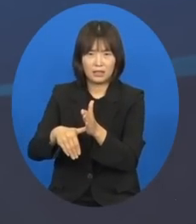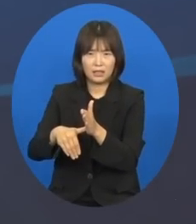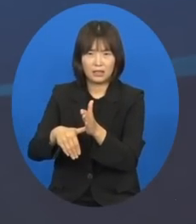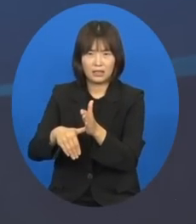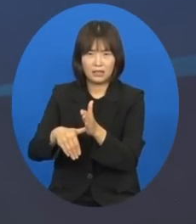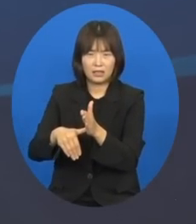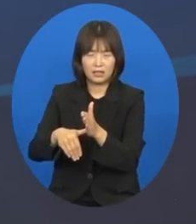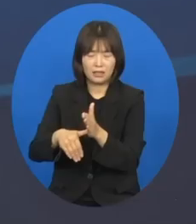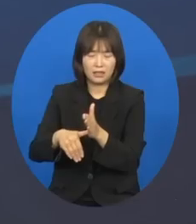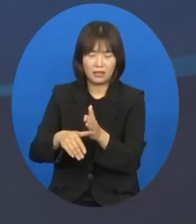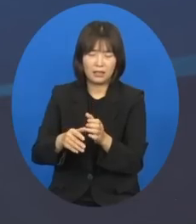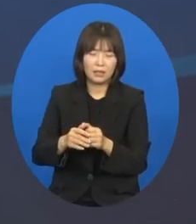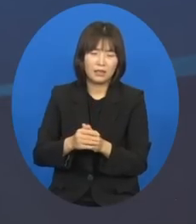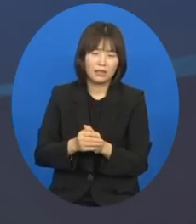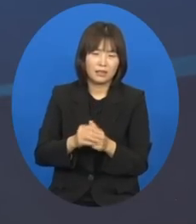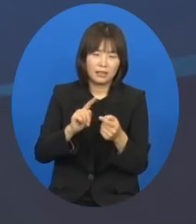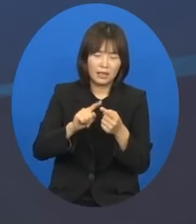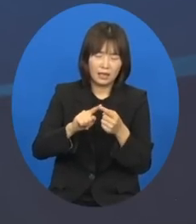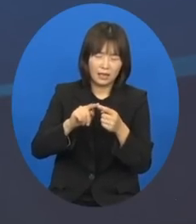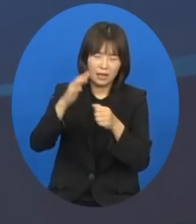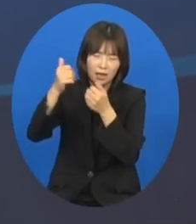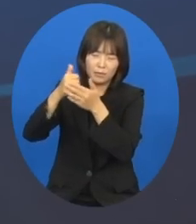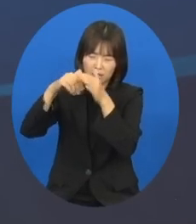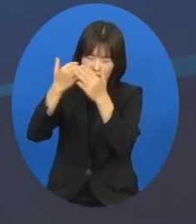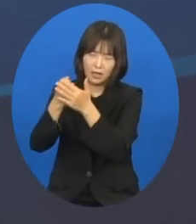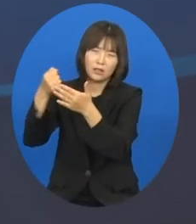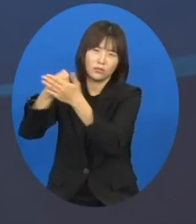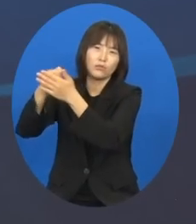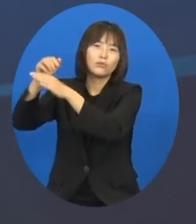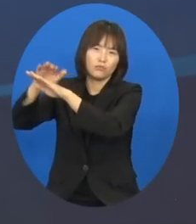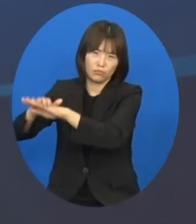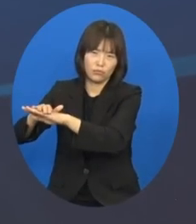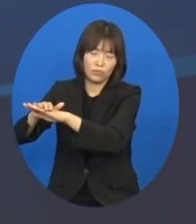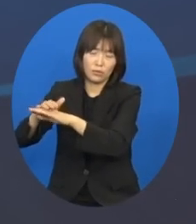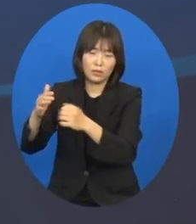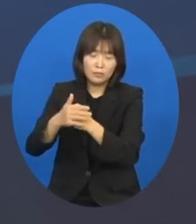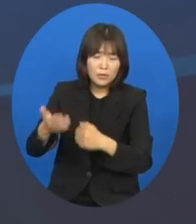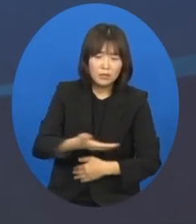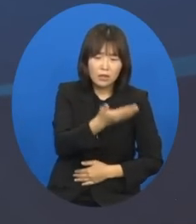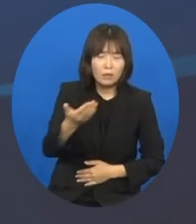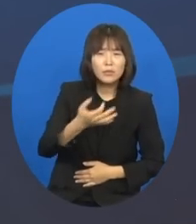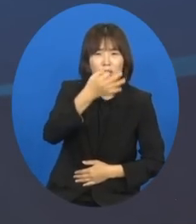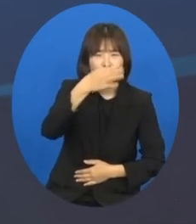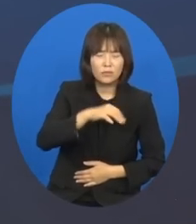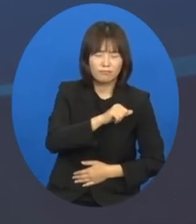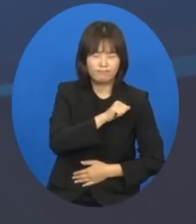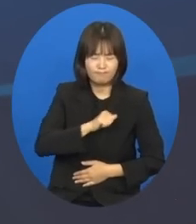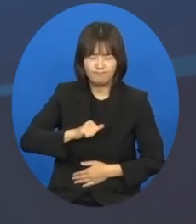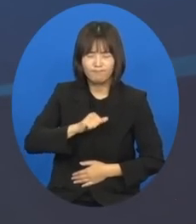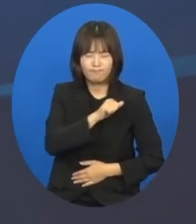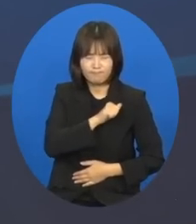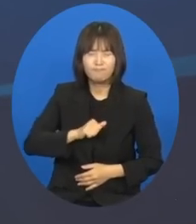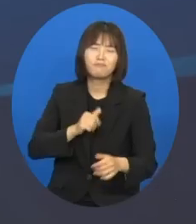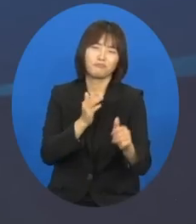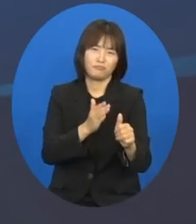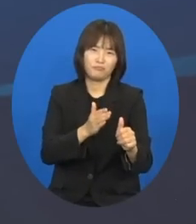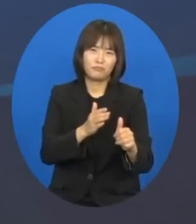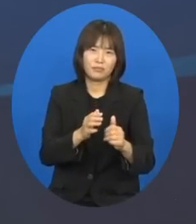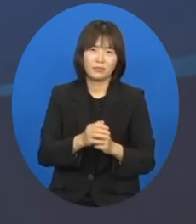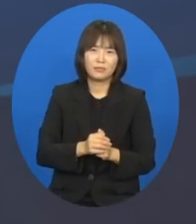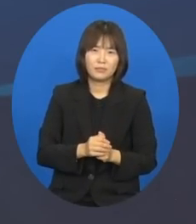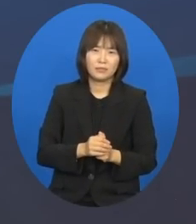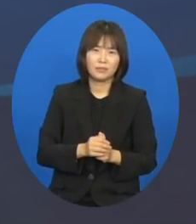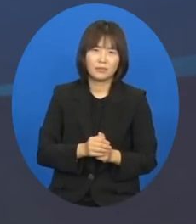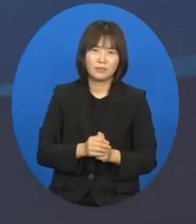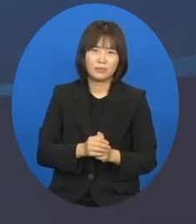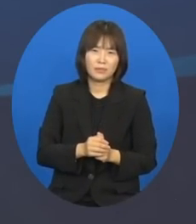다 청해 놓으셨다라는 거예요 그래서 여러분 힘들어도 버티면 되는 거예요 걸어가면 되는